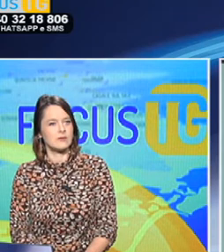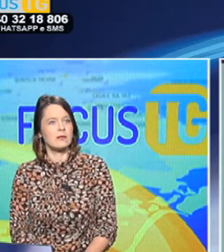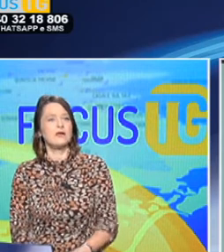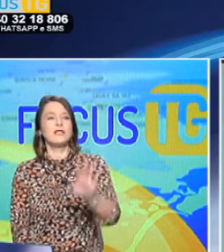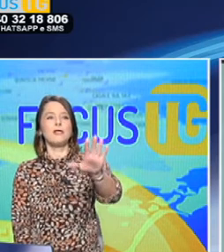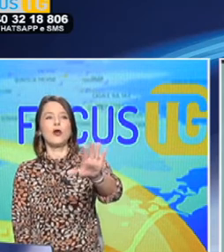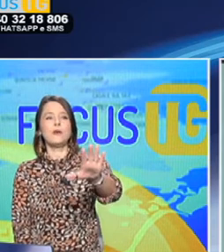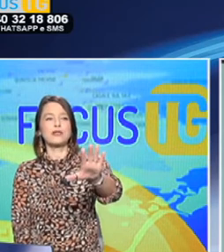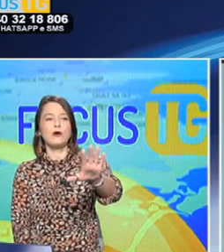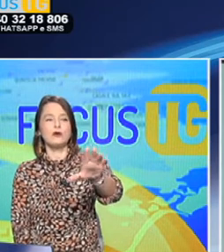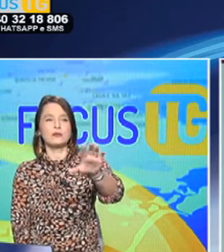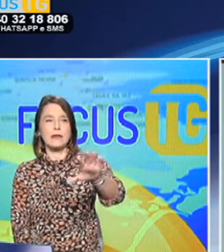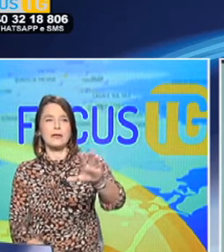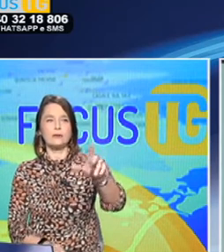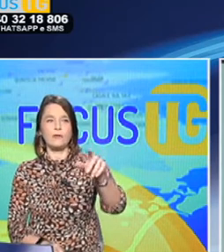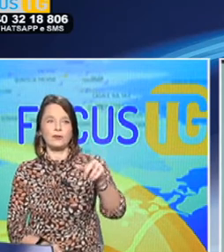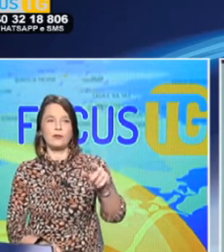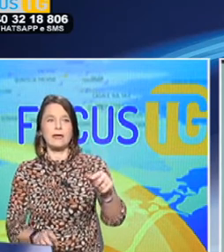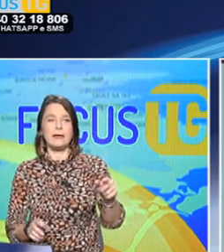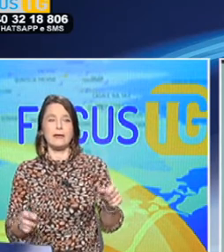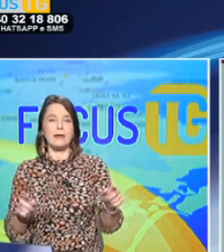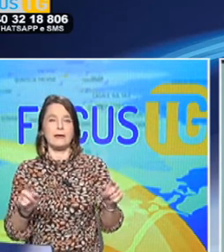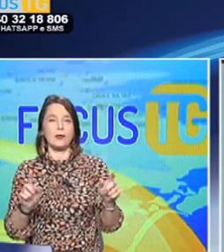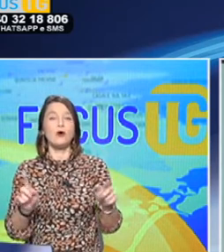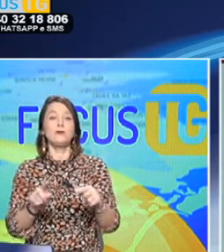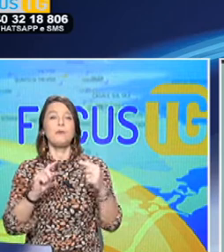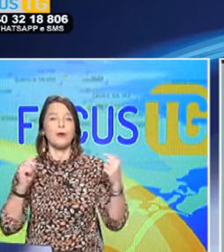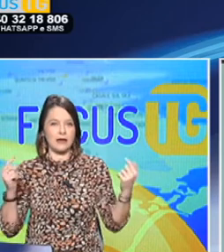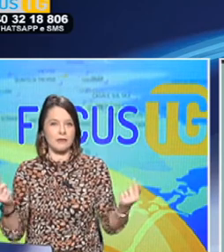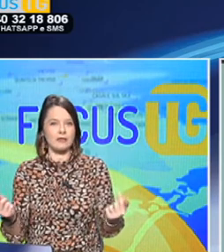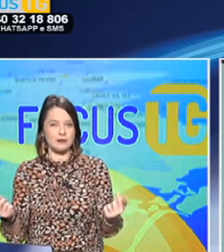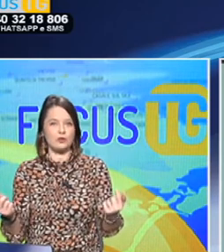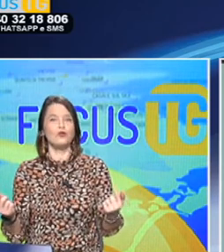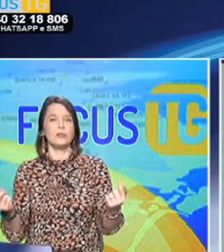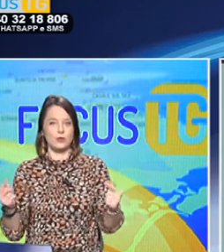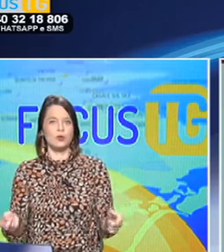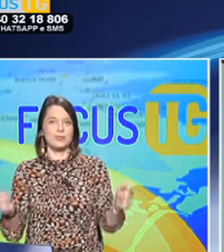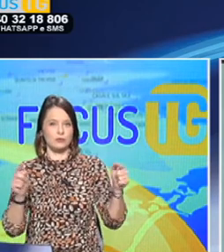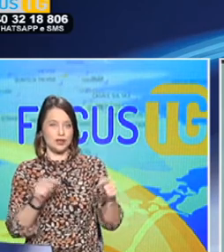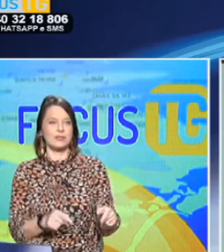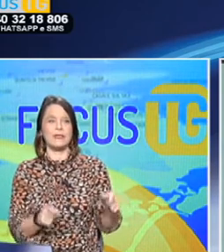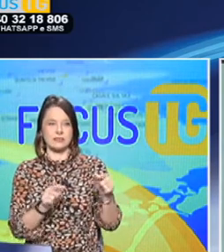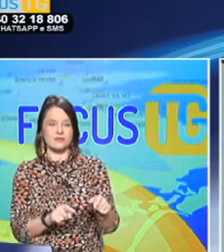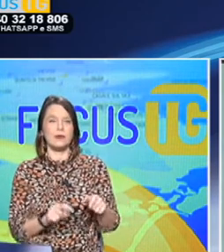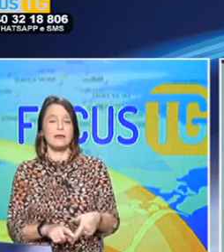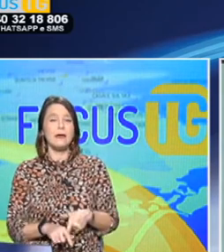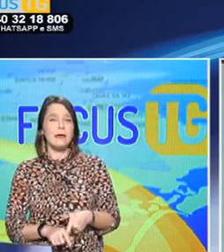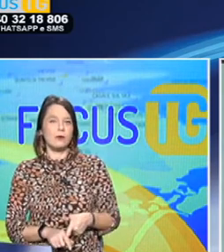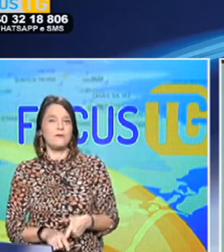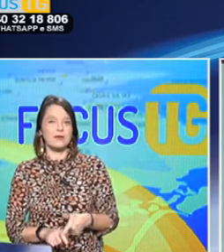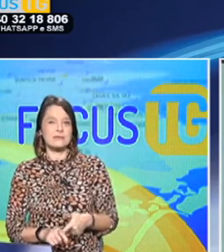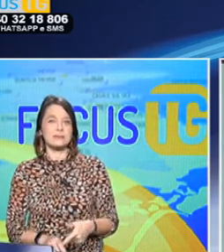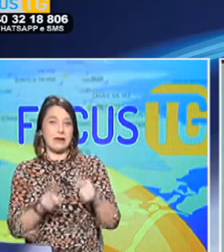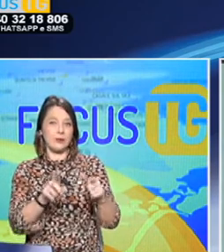dell'USL-8 Berica. Ti interrompo un secondo, tra l'altro voglio ricordare che contemporaneamente in tutte le USL alle 11.30 si è svolta